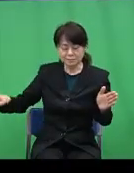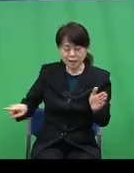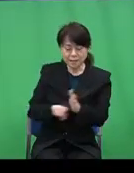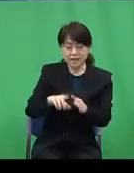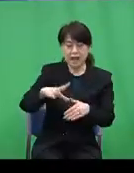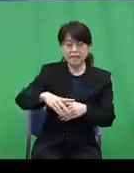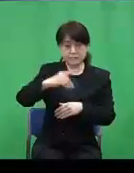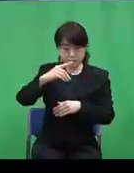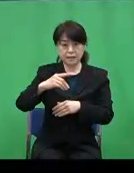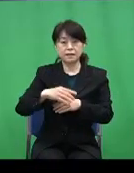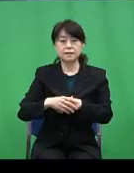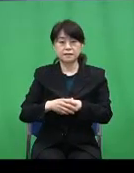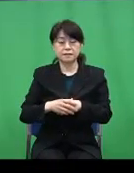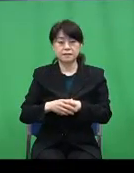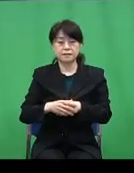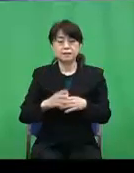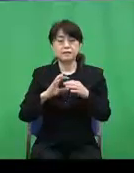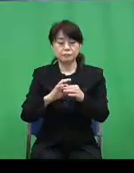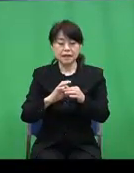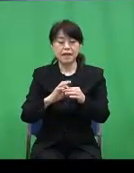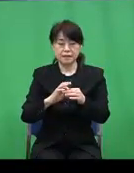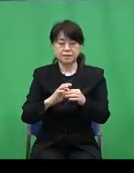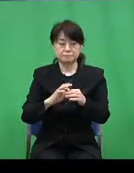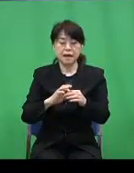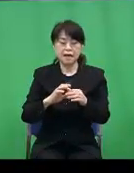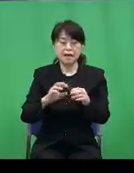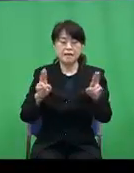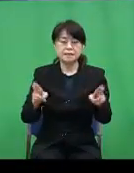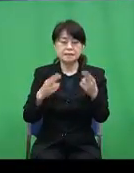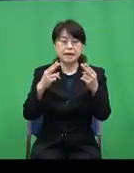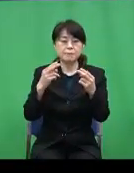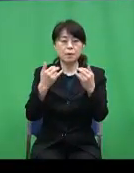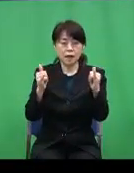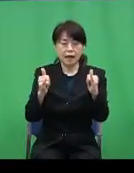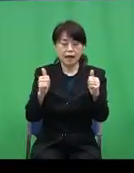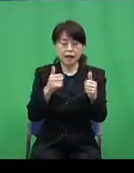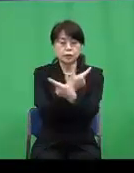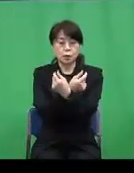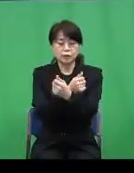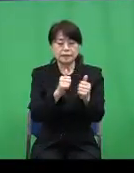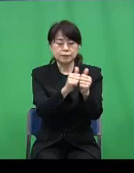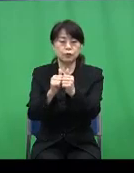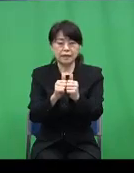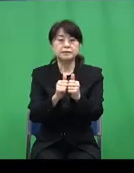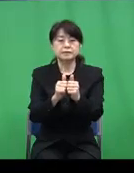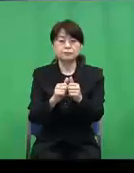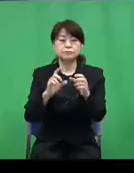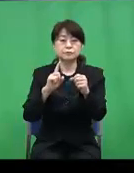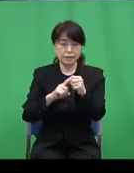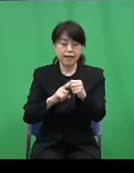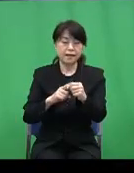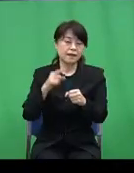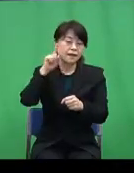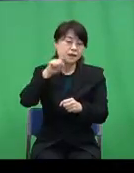ということでございますが、まあ、もちろん専門家同士で相談してますから円滑に運ぶと思っております。